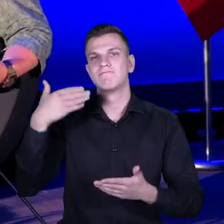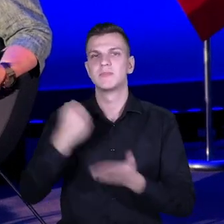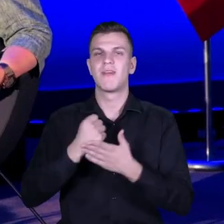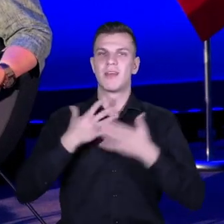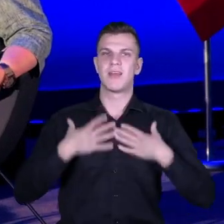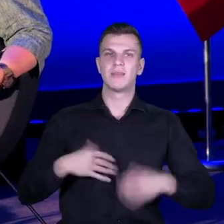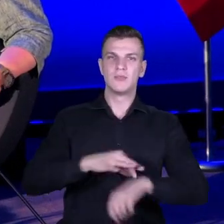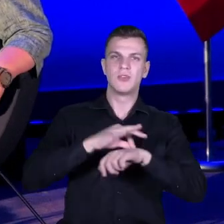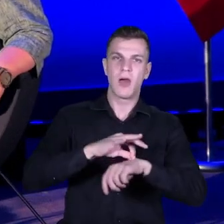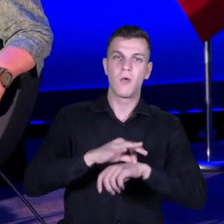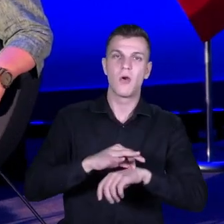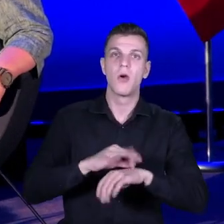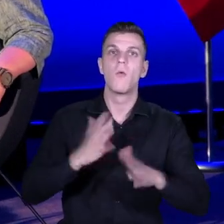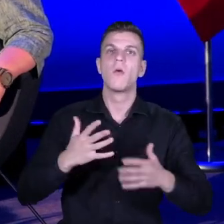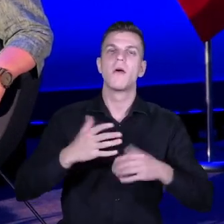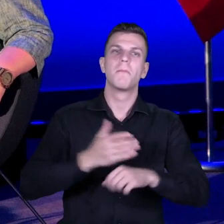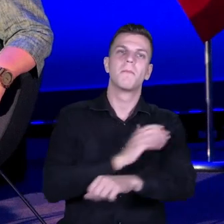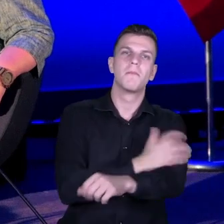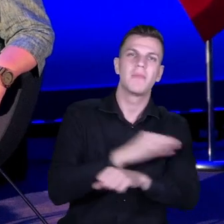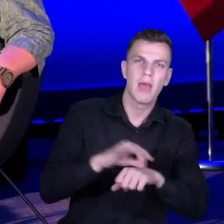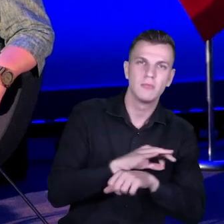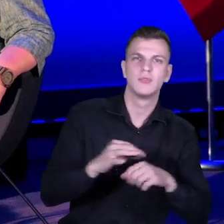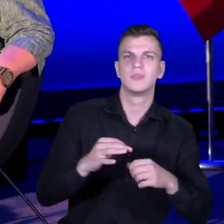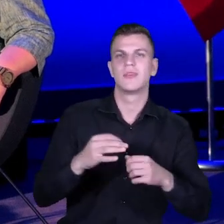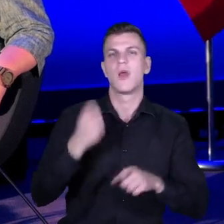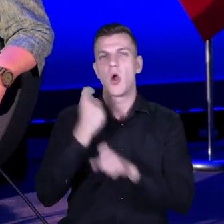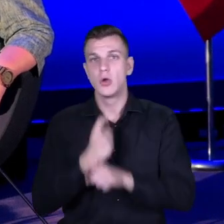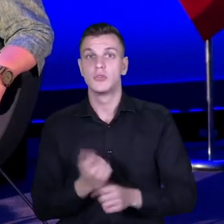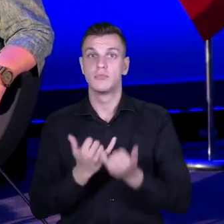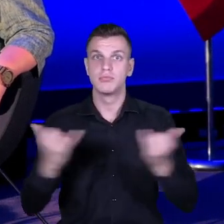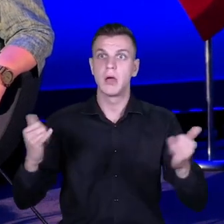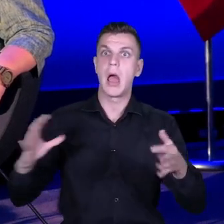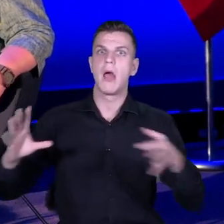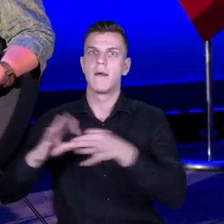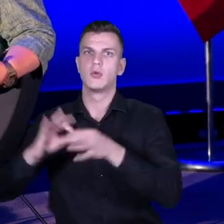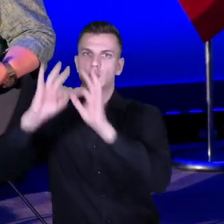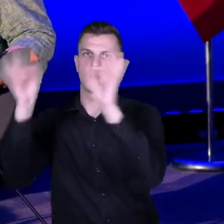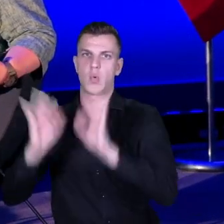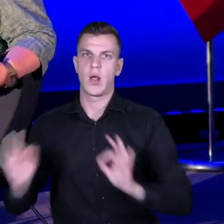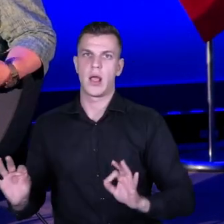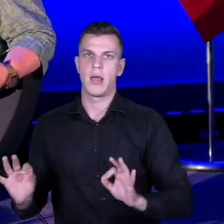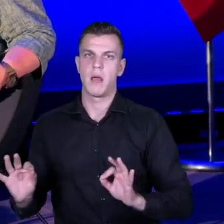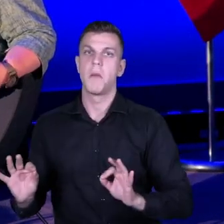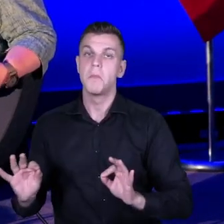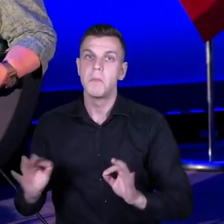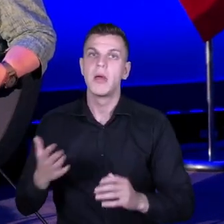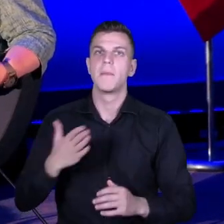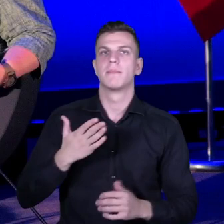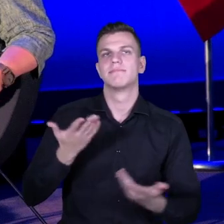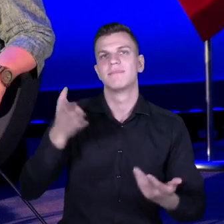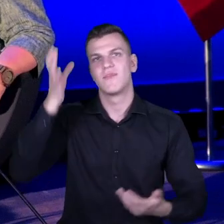z plastyką, działaniami artystycznymi. Gdzie i jak przekłada się tak, ta wiedza czy